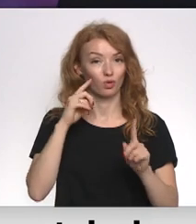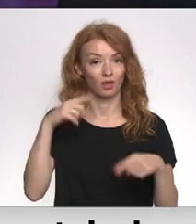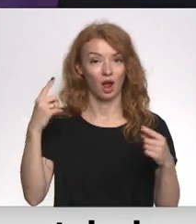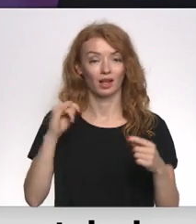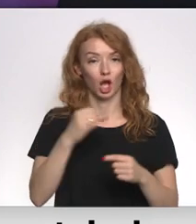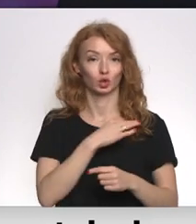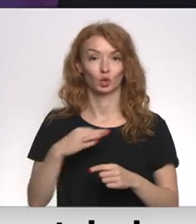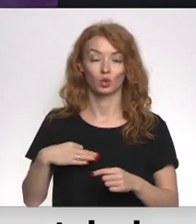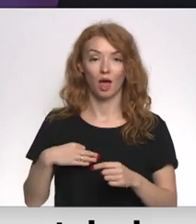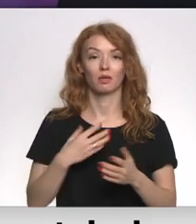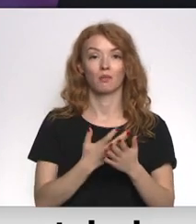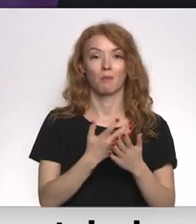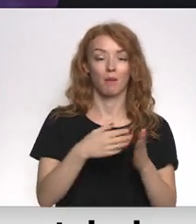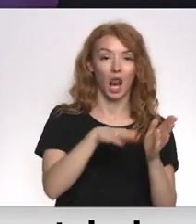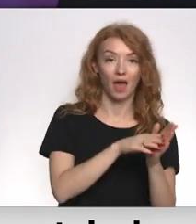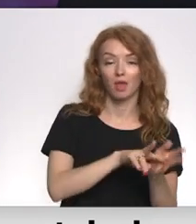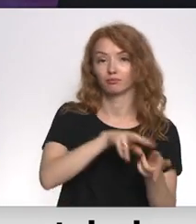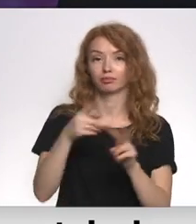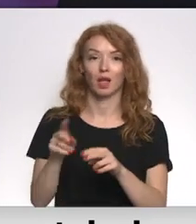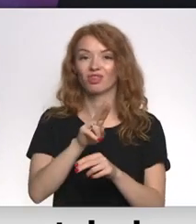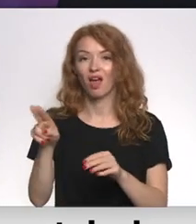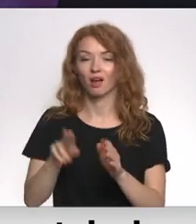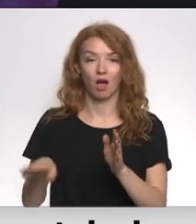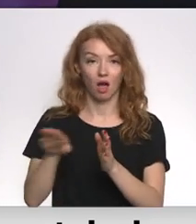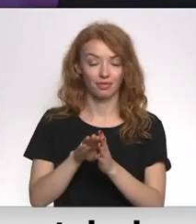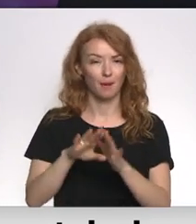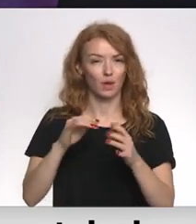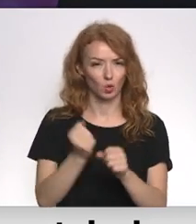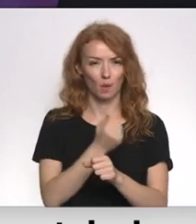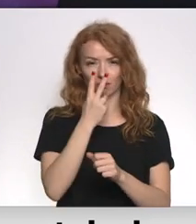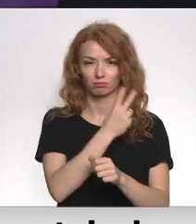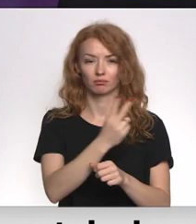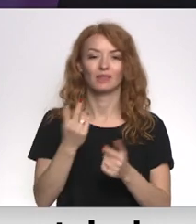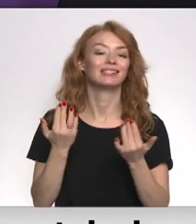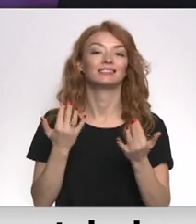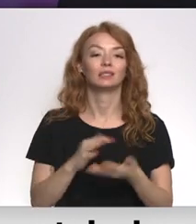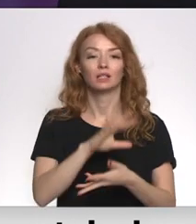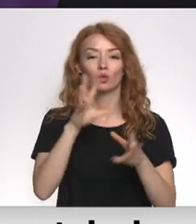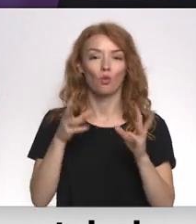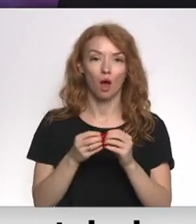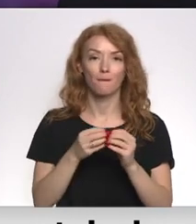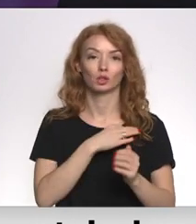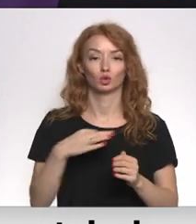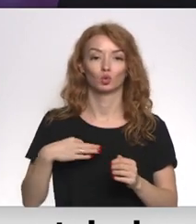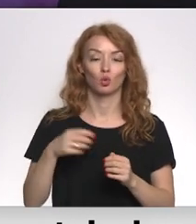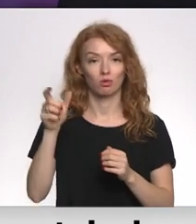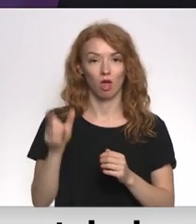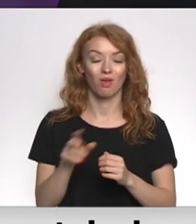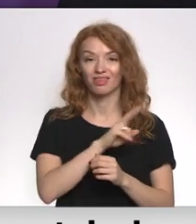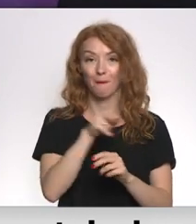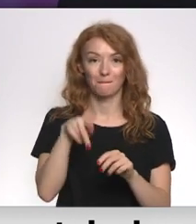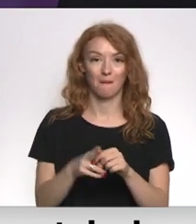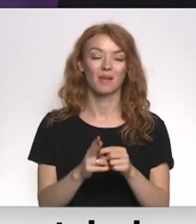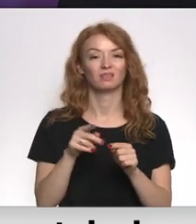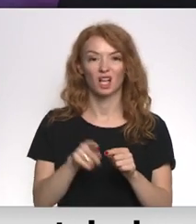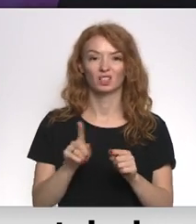studenti mainītu klātieni pret neklātieni vai studiju kursus, tomēr, ja mēs paraugāmies uz to, cik daudz studentu augstskolas nepabeidz, tas gan